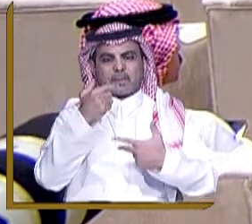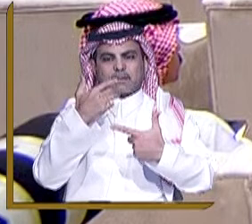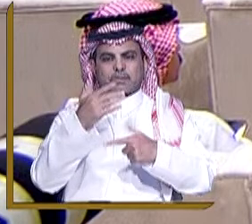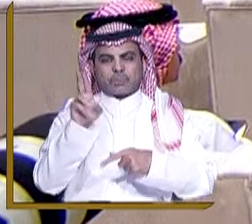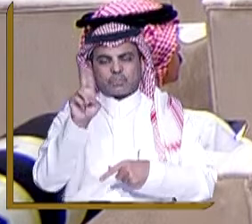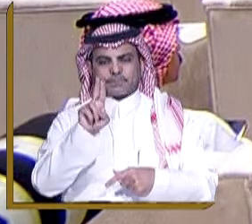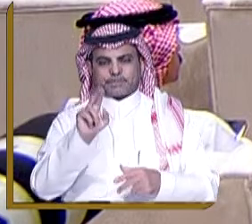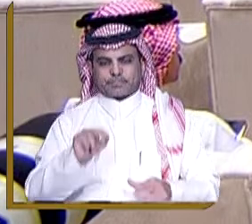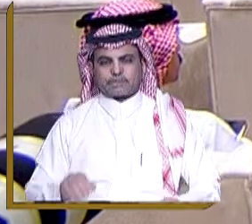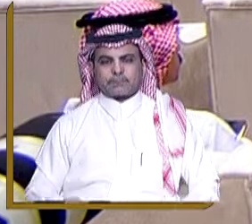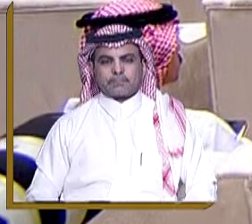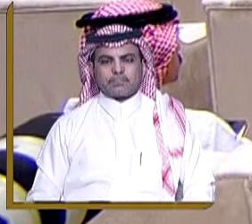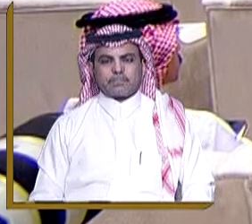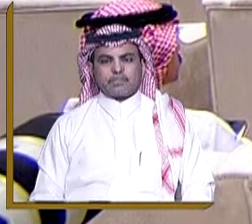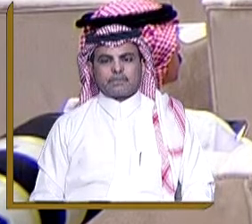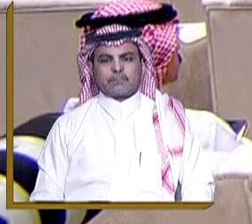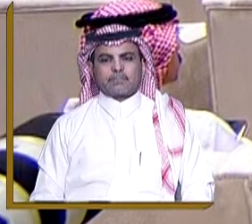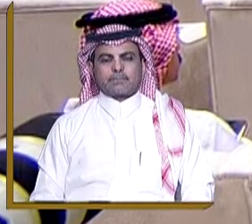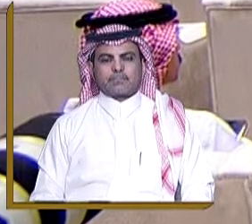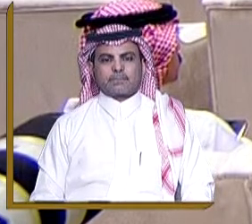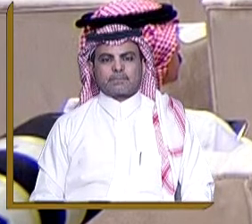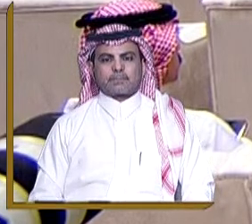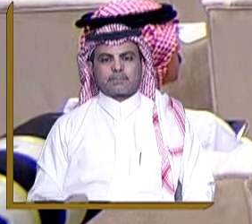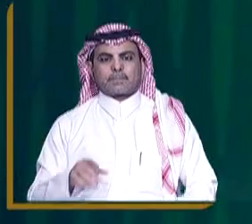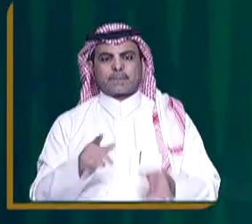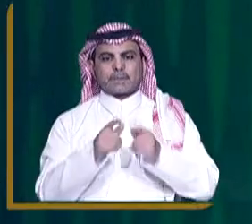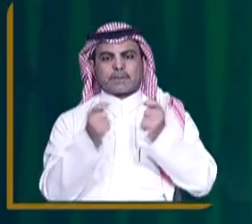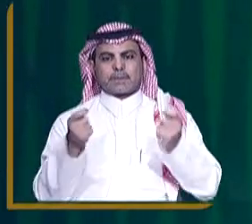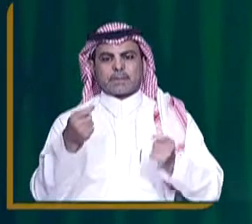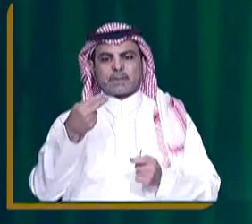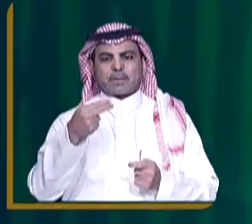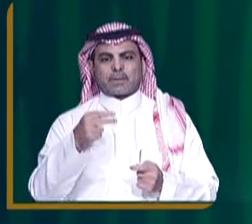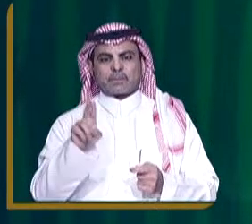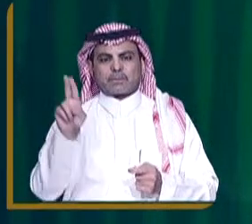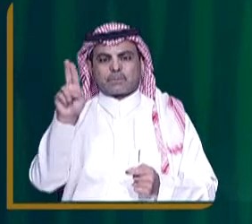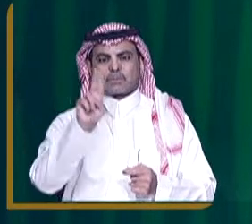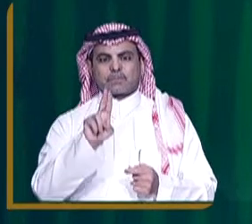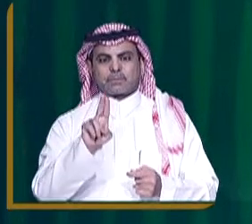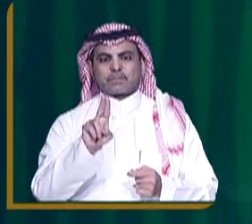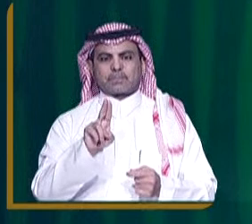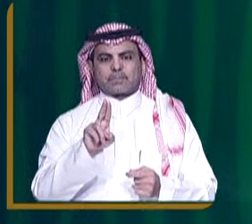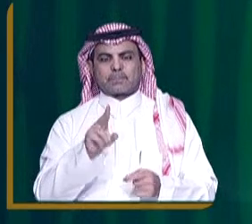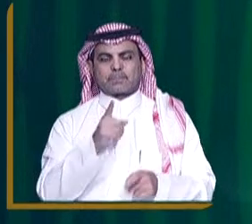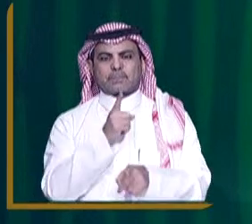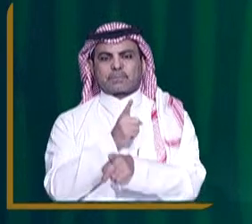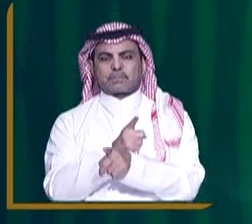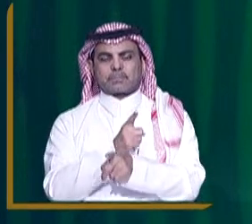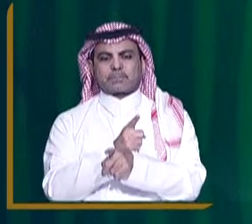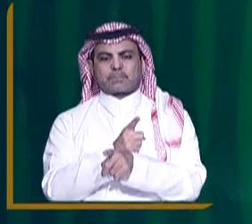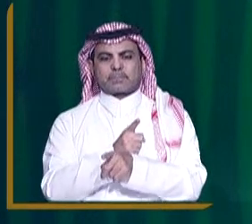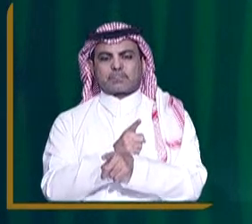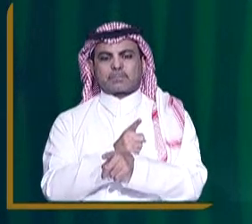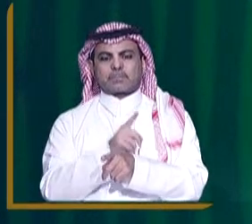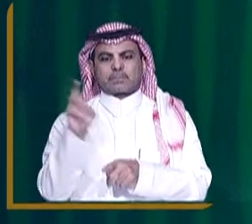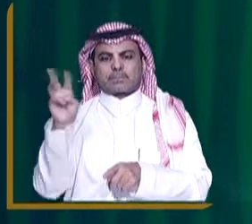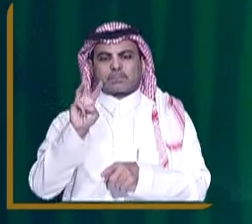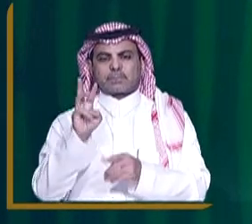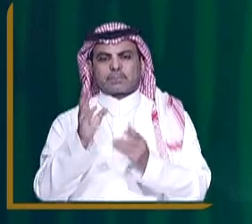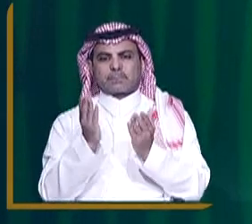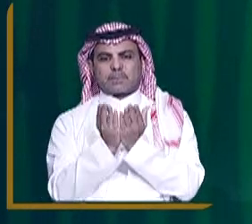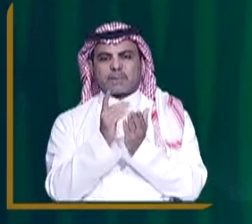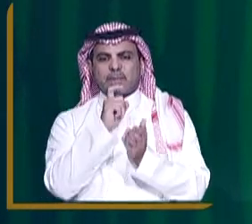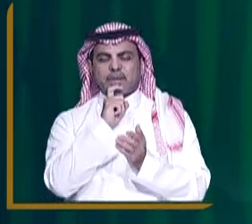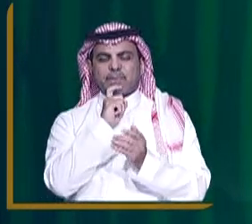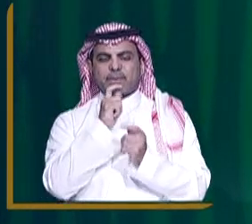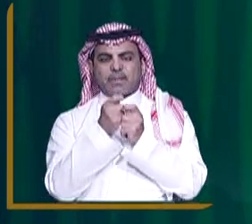السلام عليكم. وعليكم السلام ورحمة الله. محمد العتيبي، جريدة وكاظ. يشكو معلمي ومعلمات القطاع الخاص من ضعف الرواتب